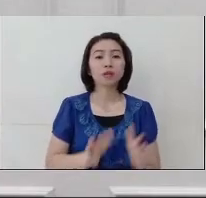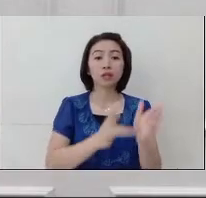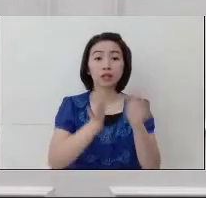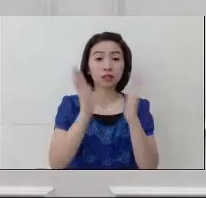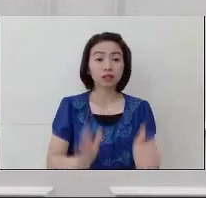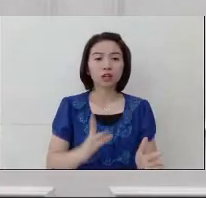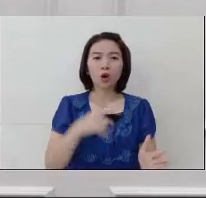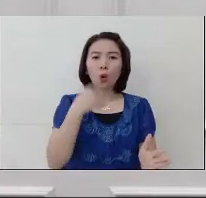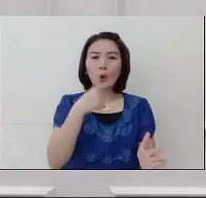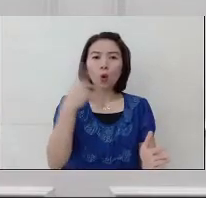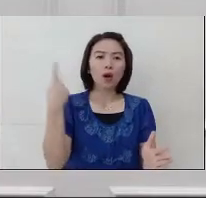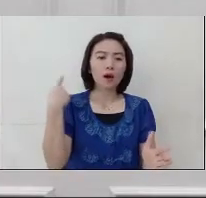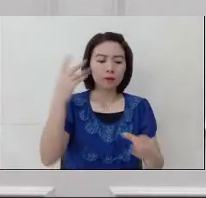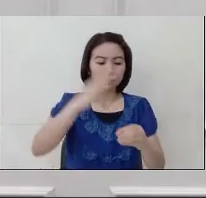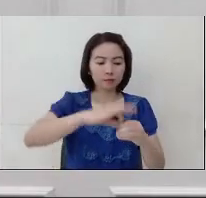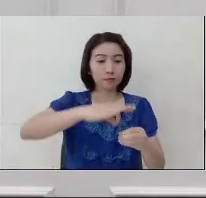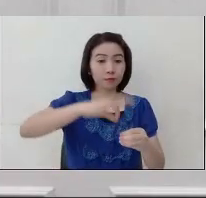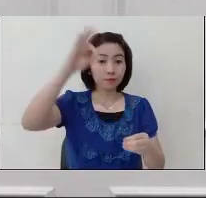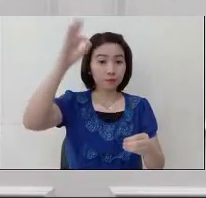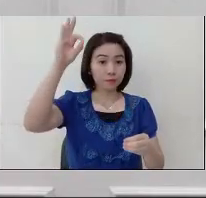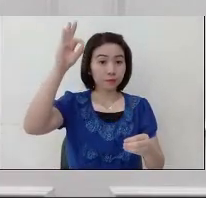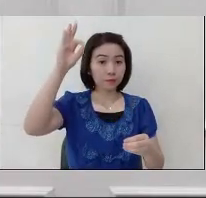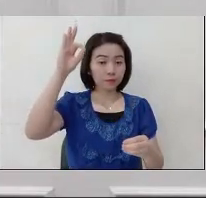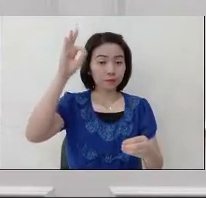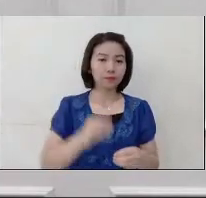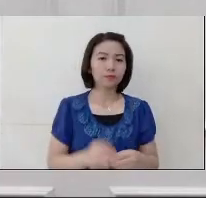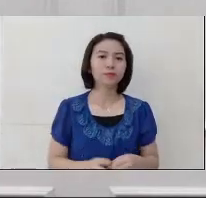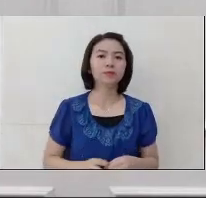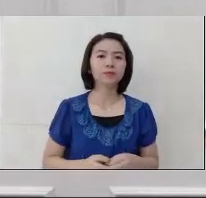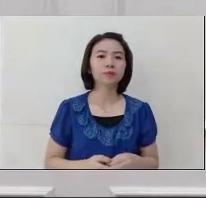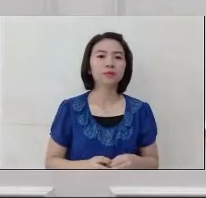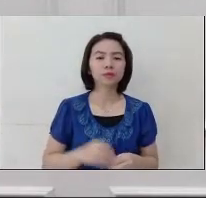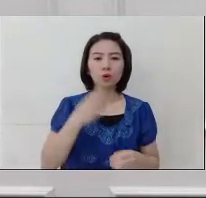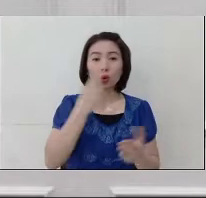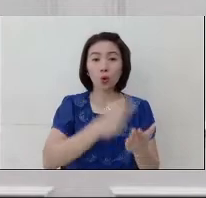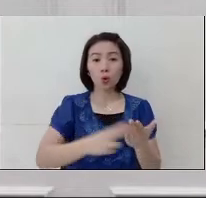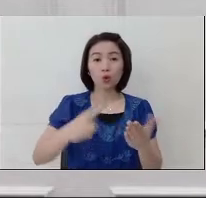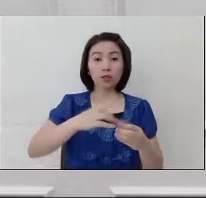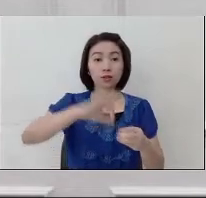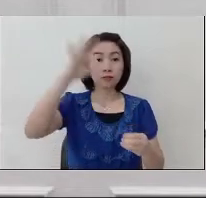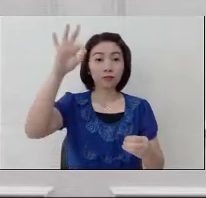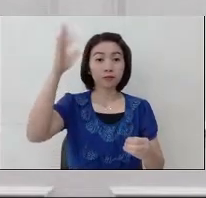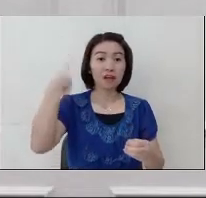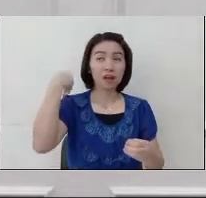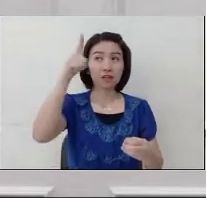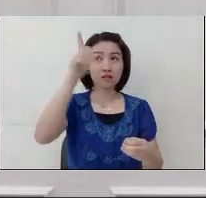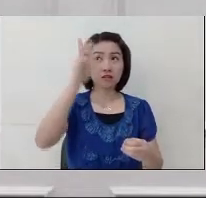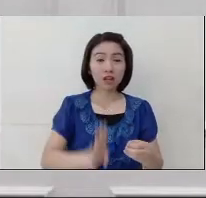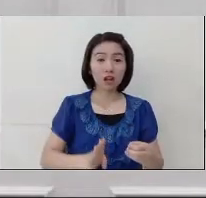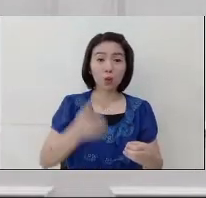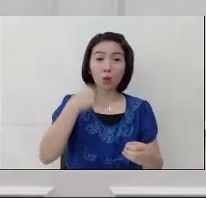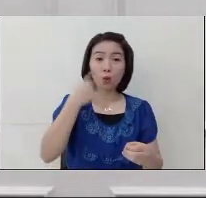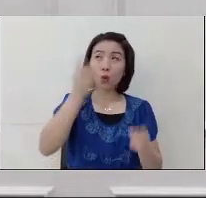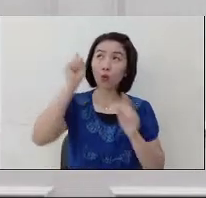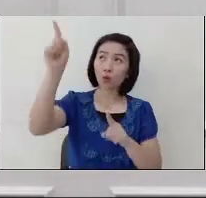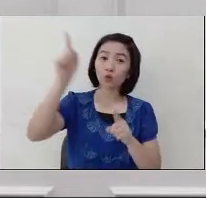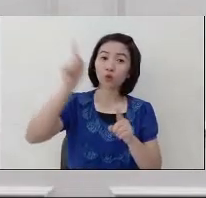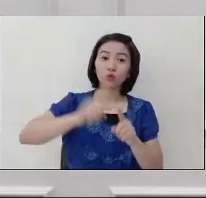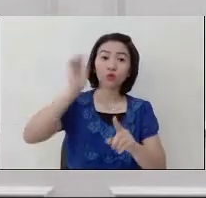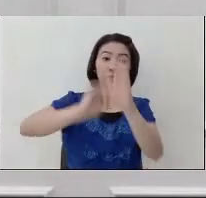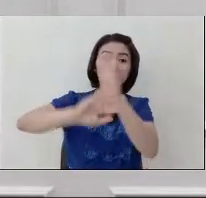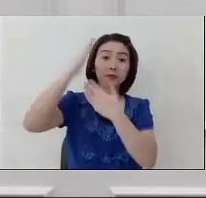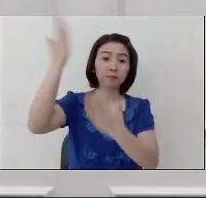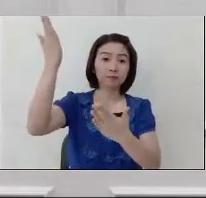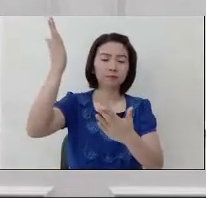mga kapatid. May Diyos yan. Ligtas po yan. Papunta ng langit po yan. Pero naniniwala pa rin